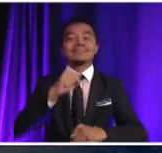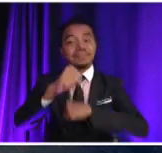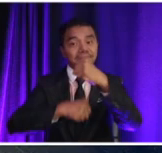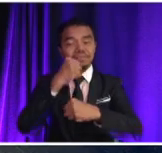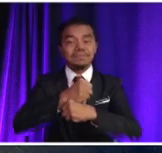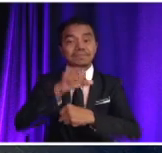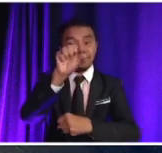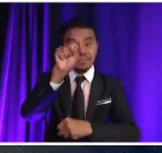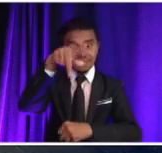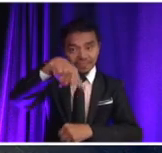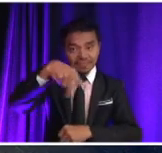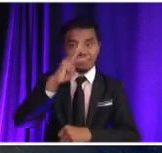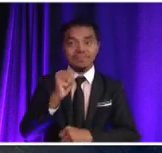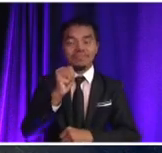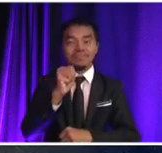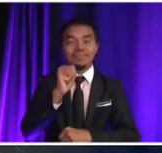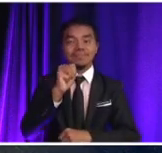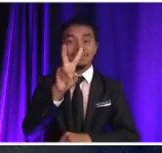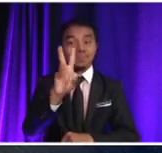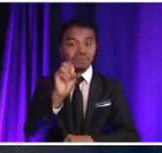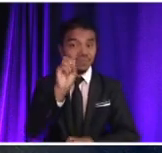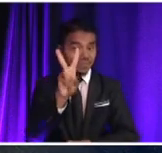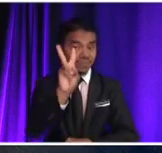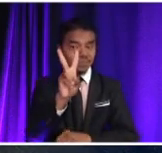Siapa yang hadir dengan kita hari ini cegung